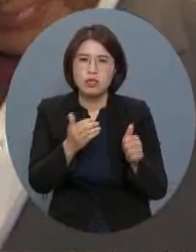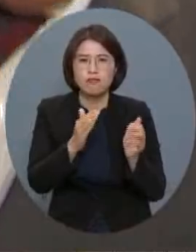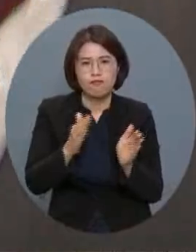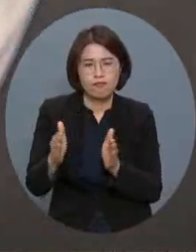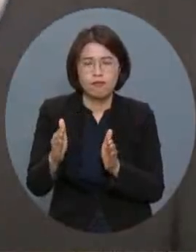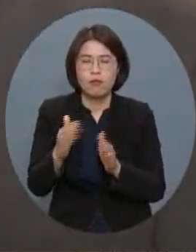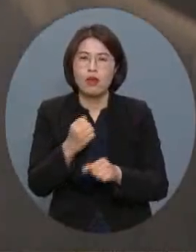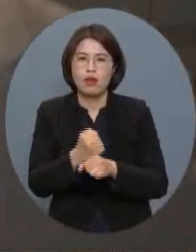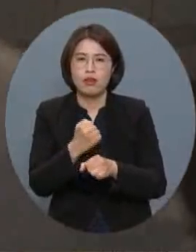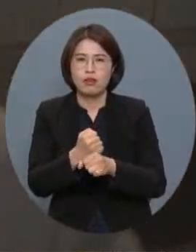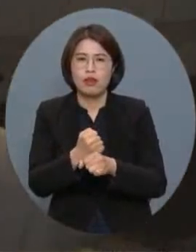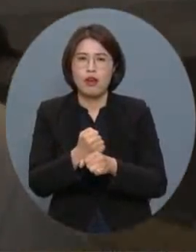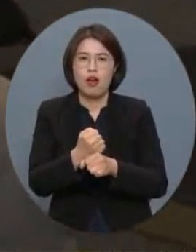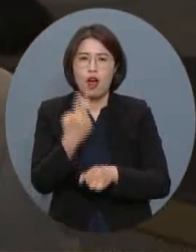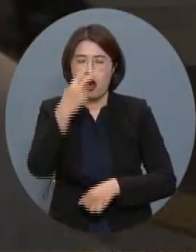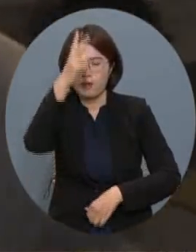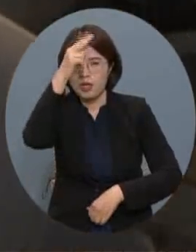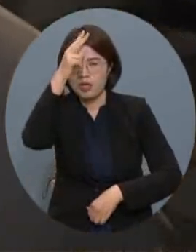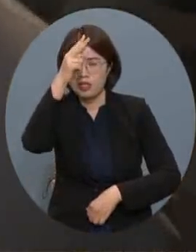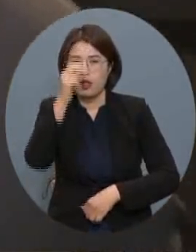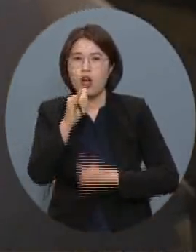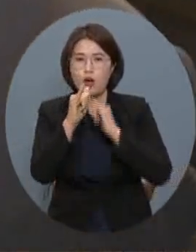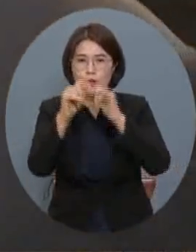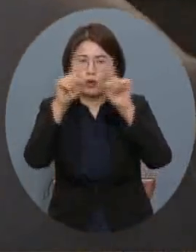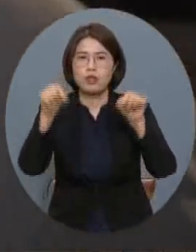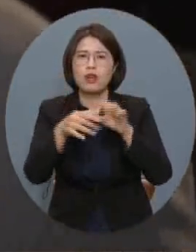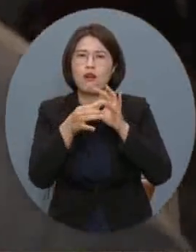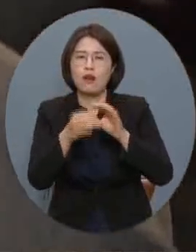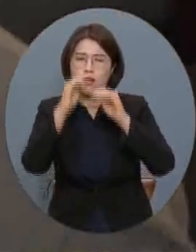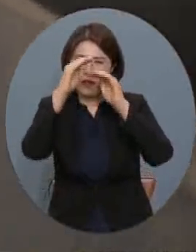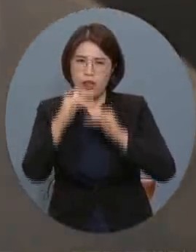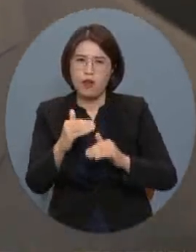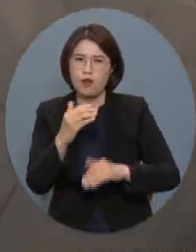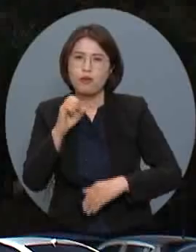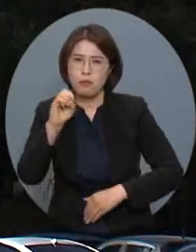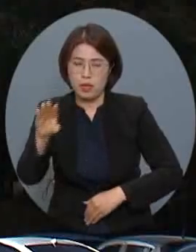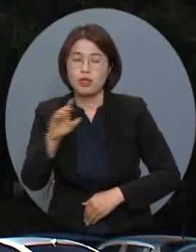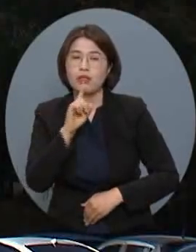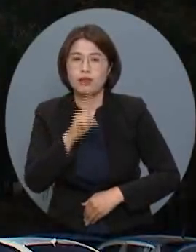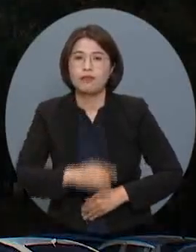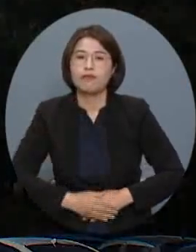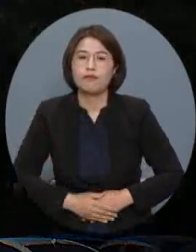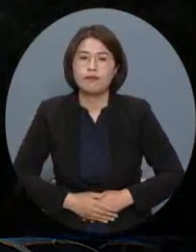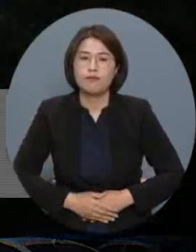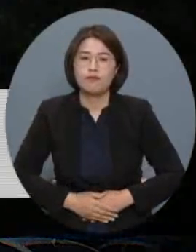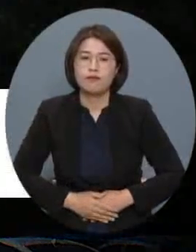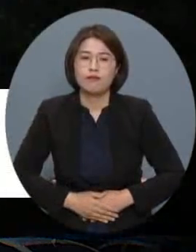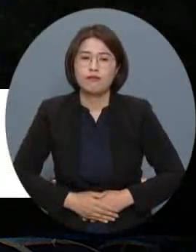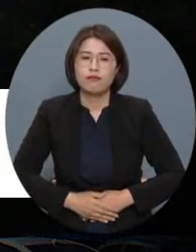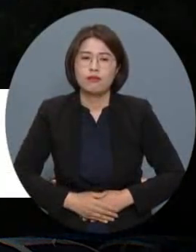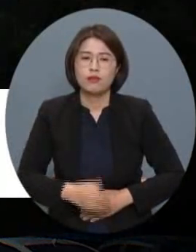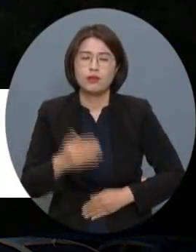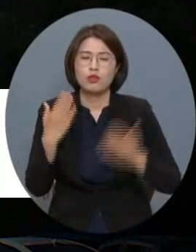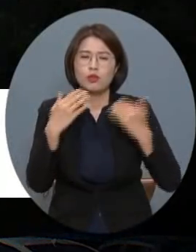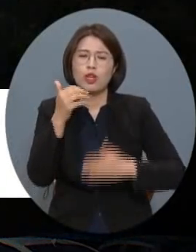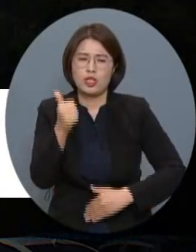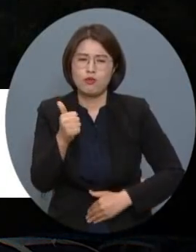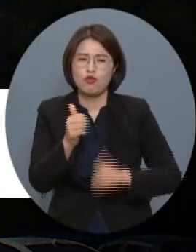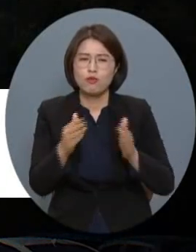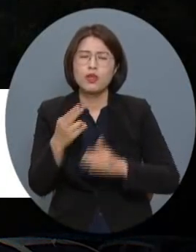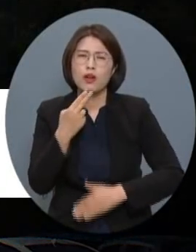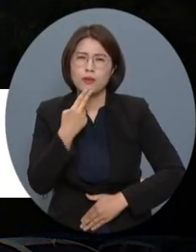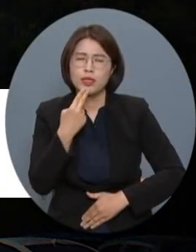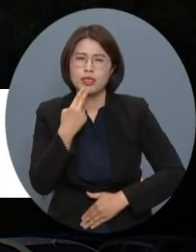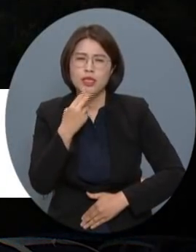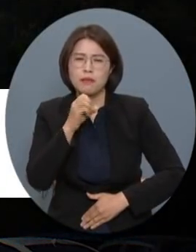준비해서 검찰에서 표창장 관련 내용들을 터뜨렸다는 겁니다. 준비 의식에 총장 정상에 표단을